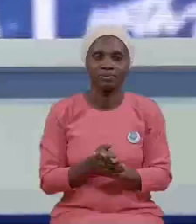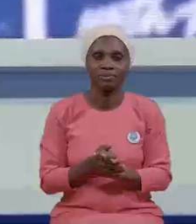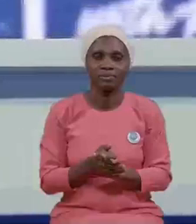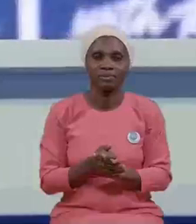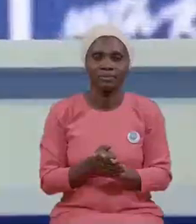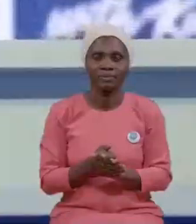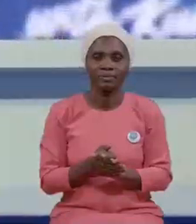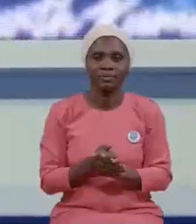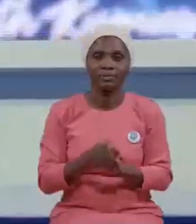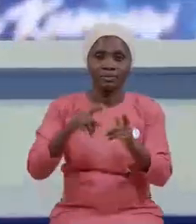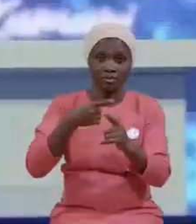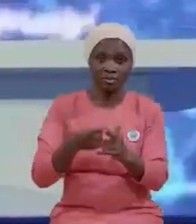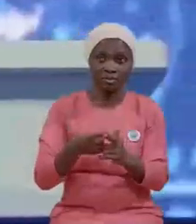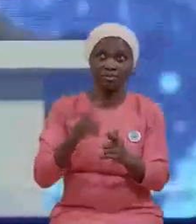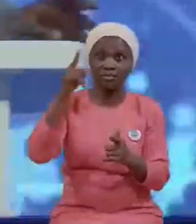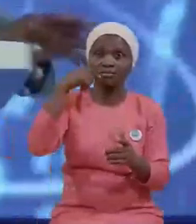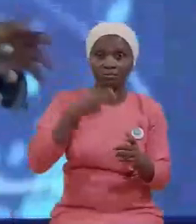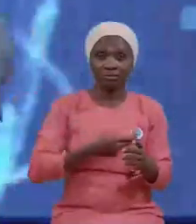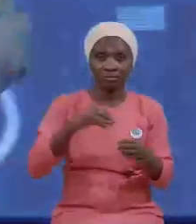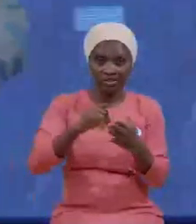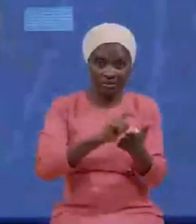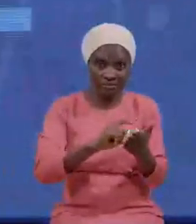Et maintenant dans le verset 12, il nous dit,